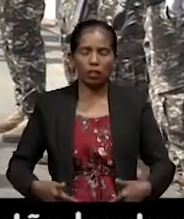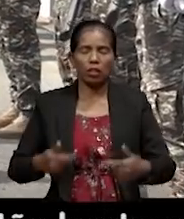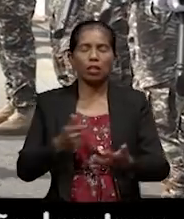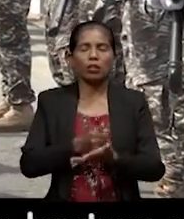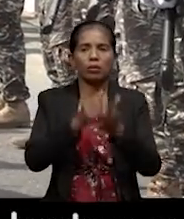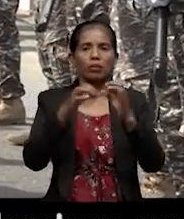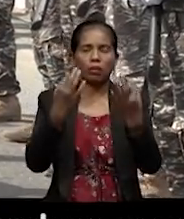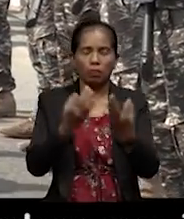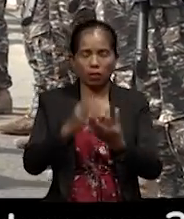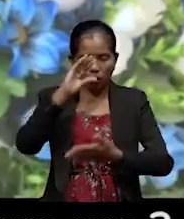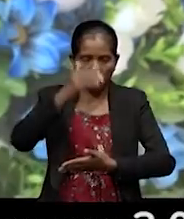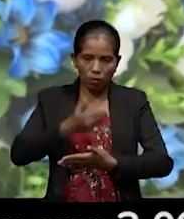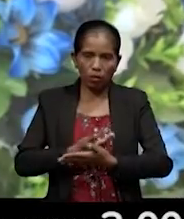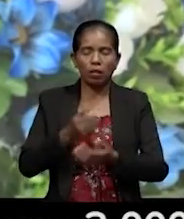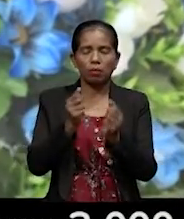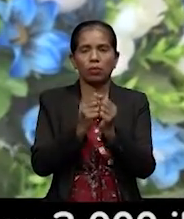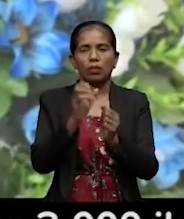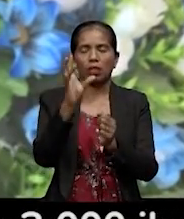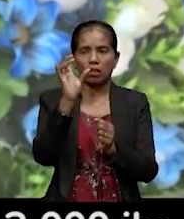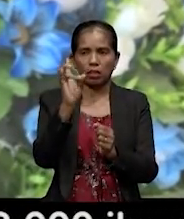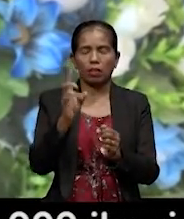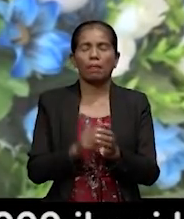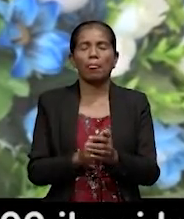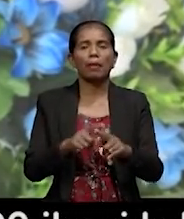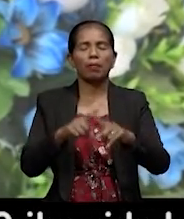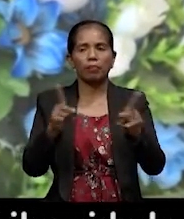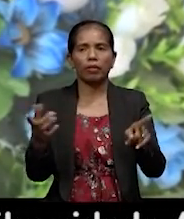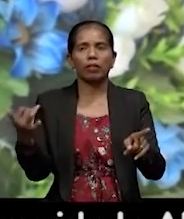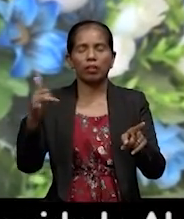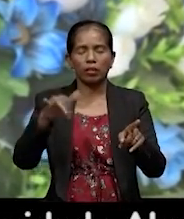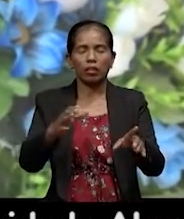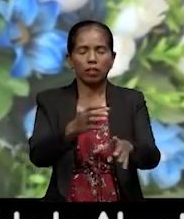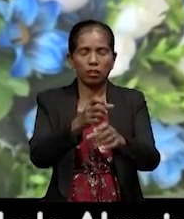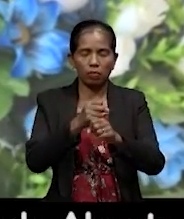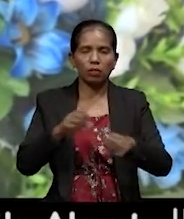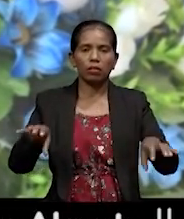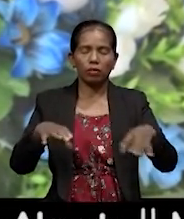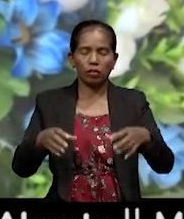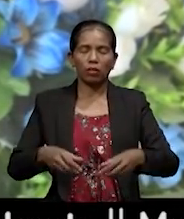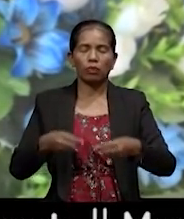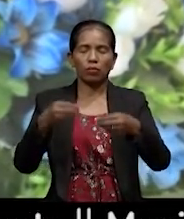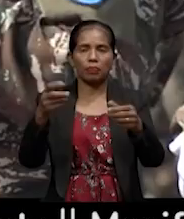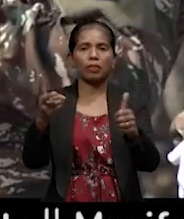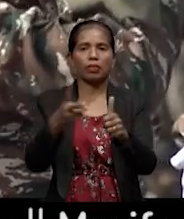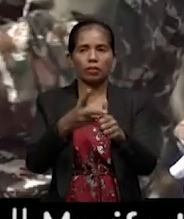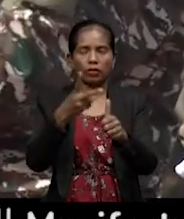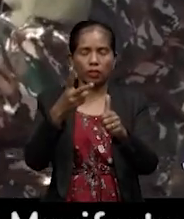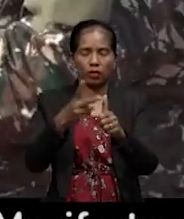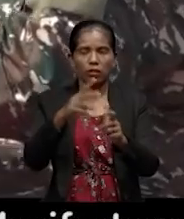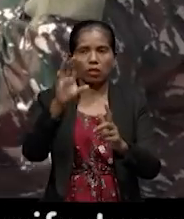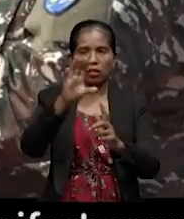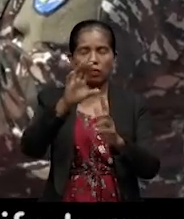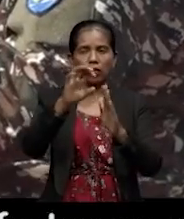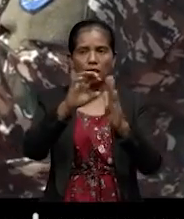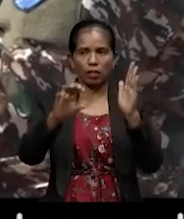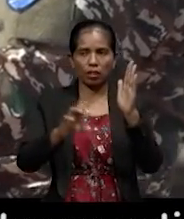wang na in hitu. Mebe ler hateten kargo nebe durante ni ni asumi se entrega ba ne vice sefe staro maior general